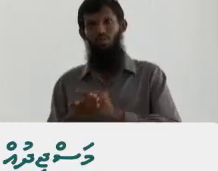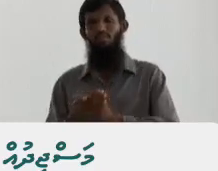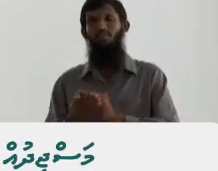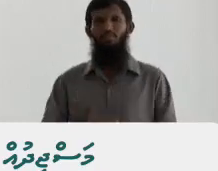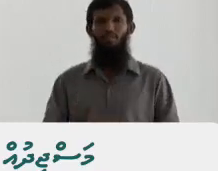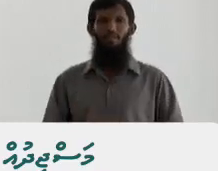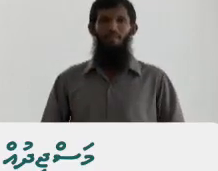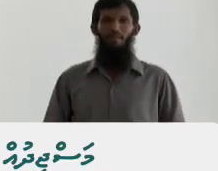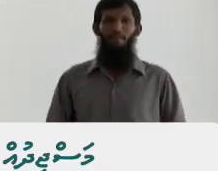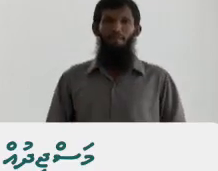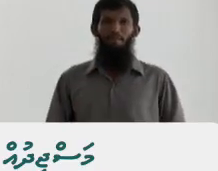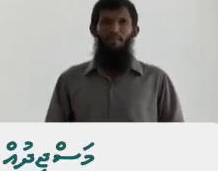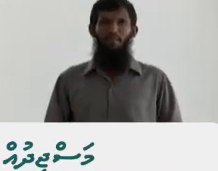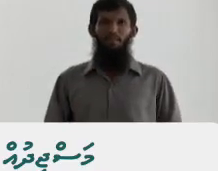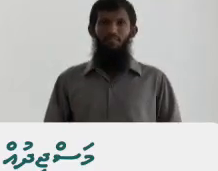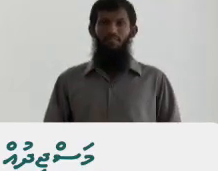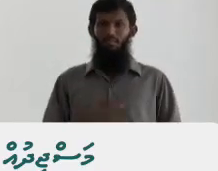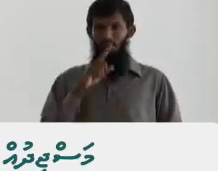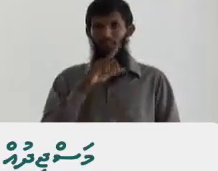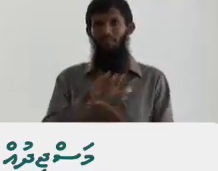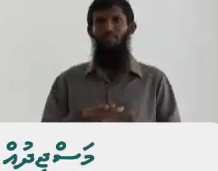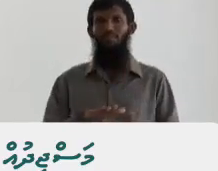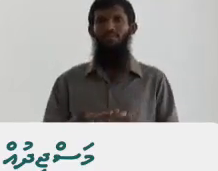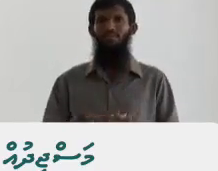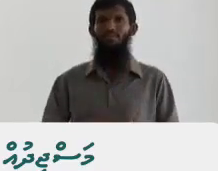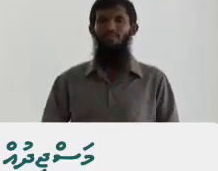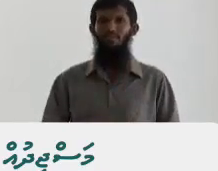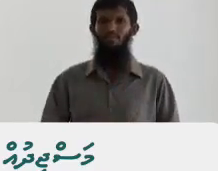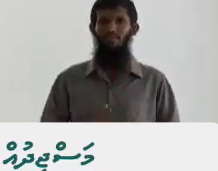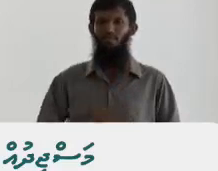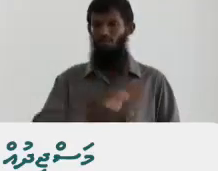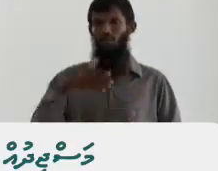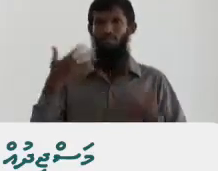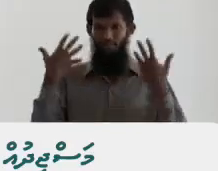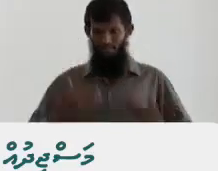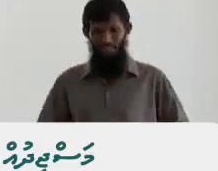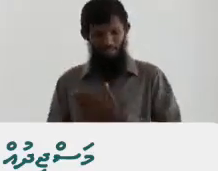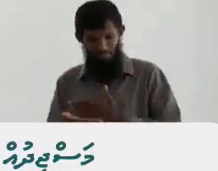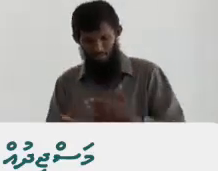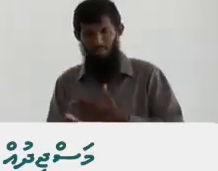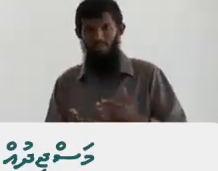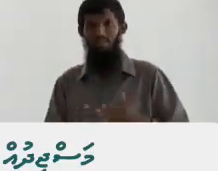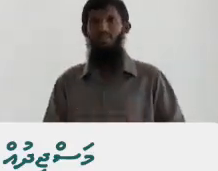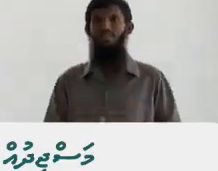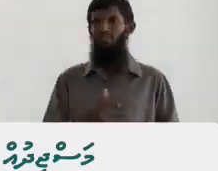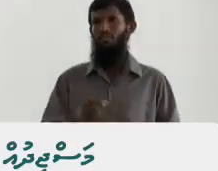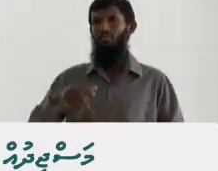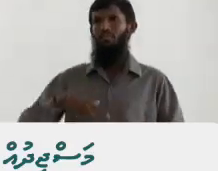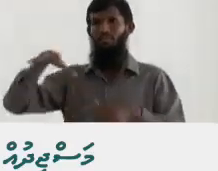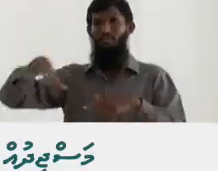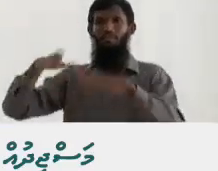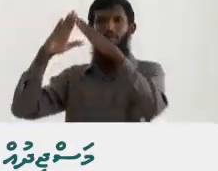والله يحب المطهرين ما ناي طاهر وغتم الله بكرا ميهم تك امسكتوغا